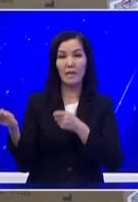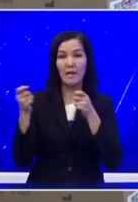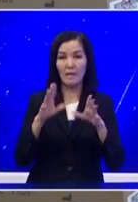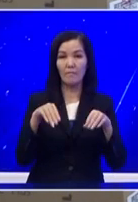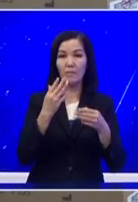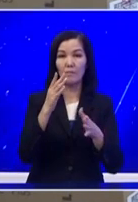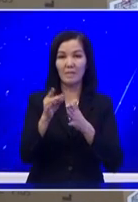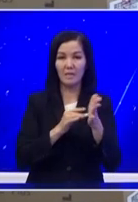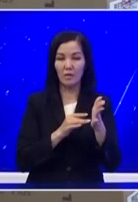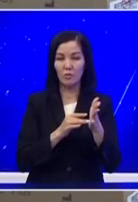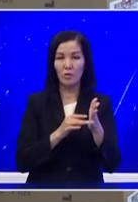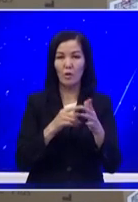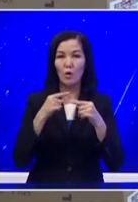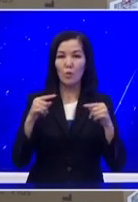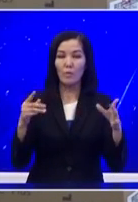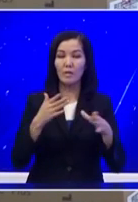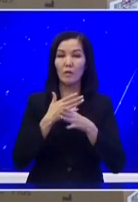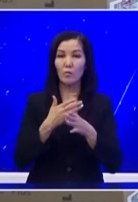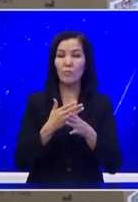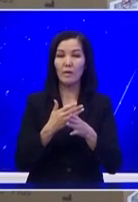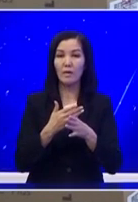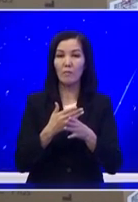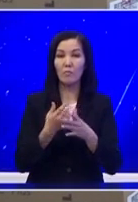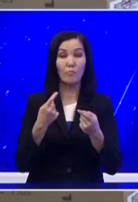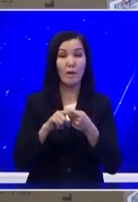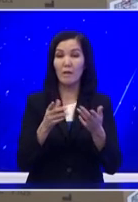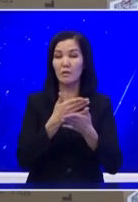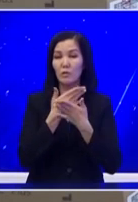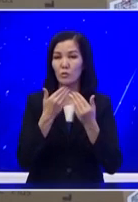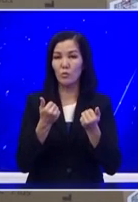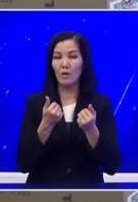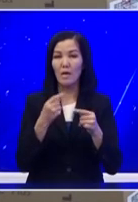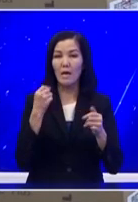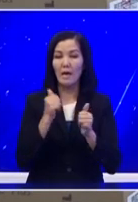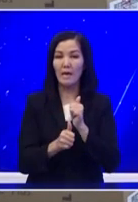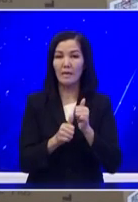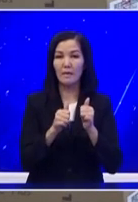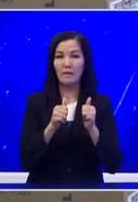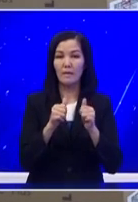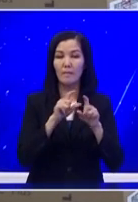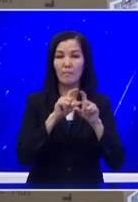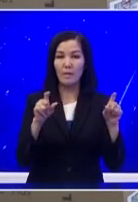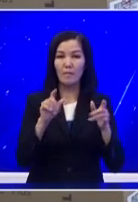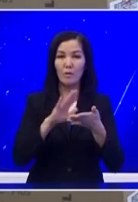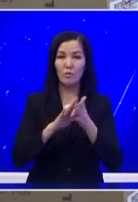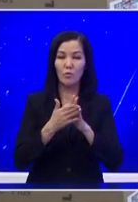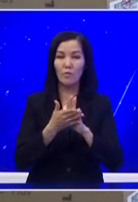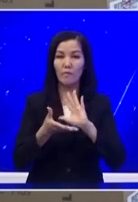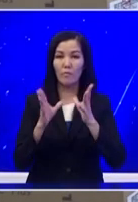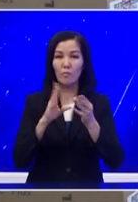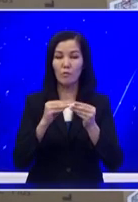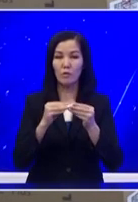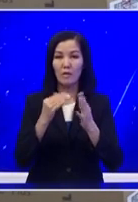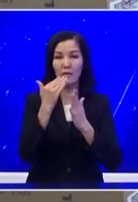бұл вообще гуманитарлық неге көмекке қатысы жоқ. Бұлардың әр мекеменің өзінің несінің договоры бойынша, графигі